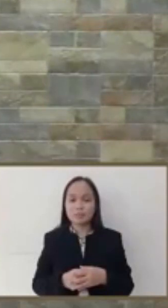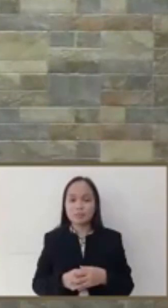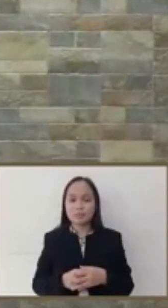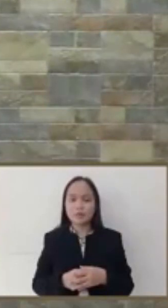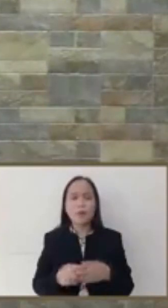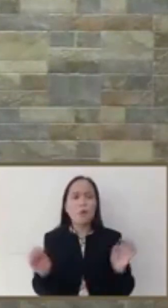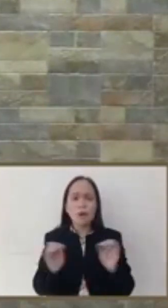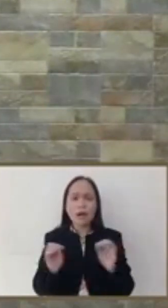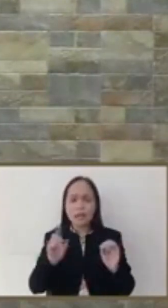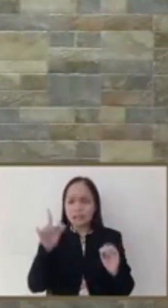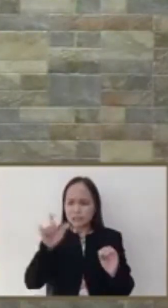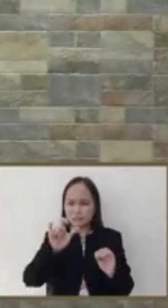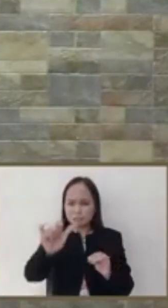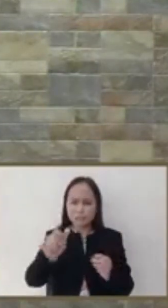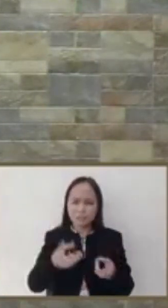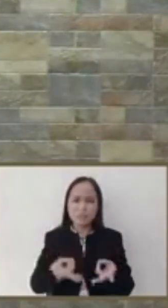Wala akong eternal value yan.